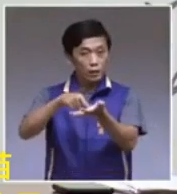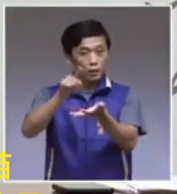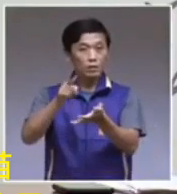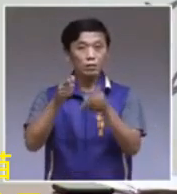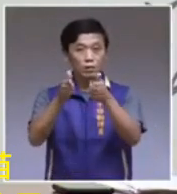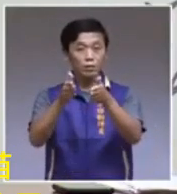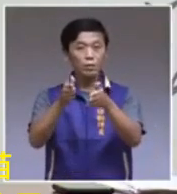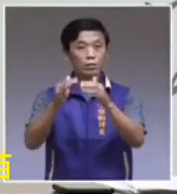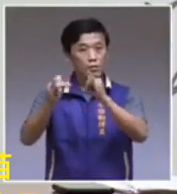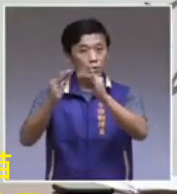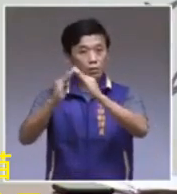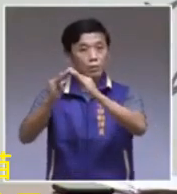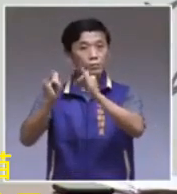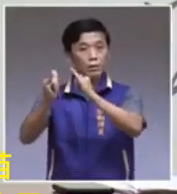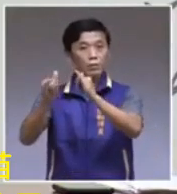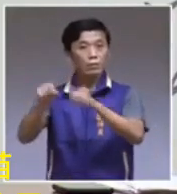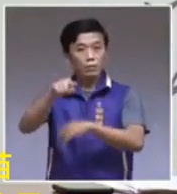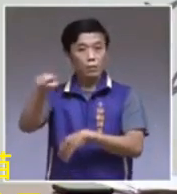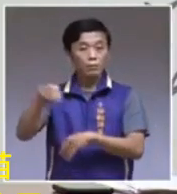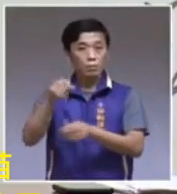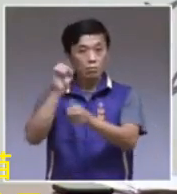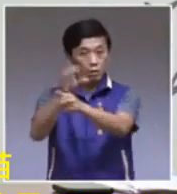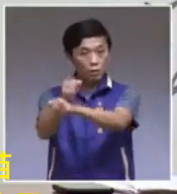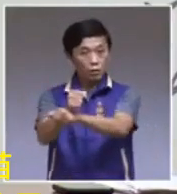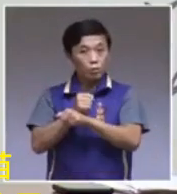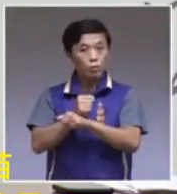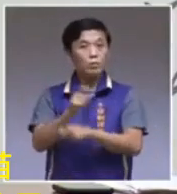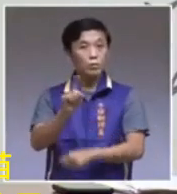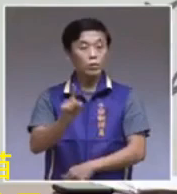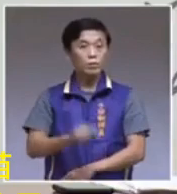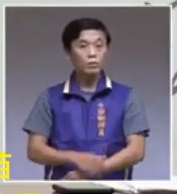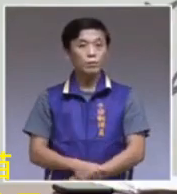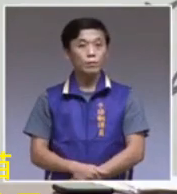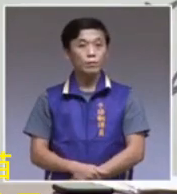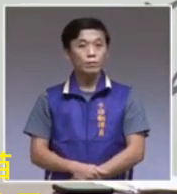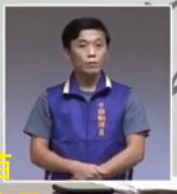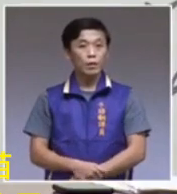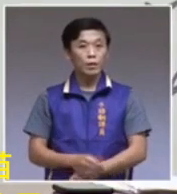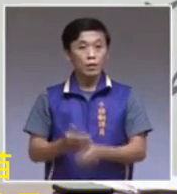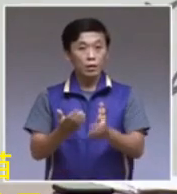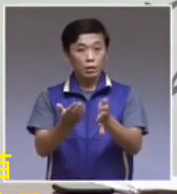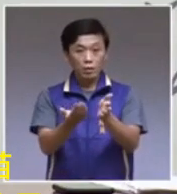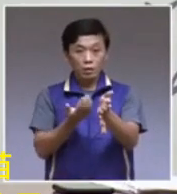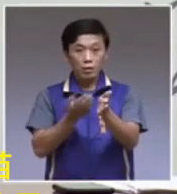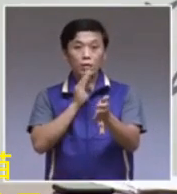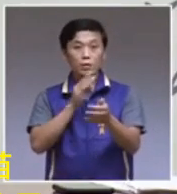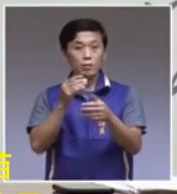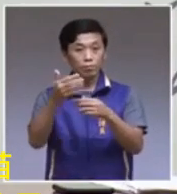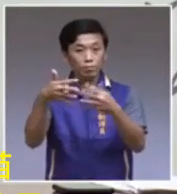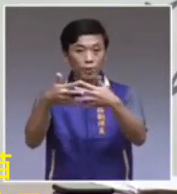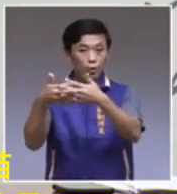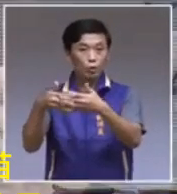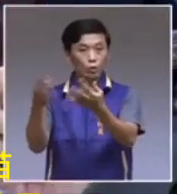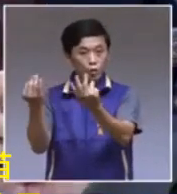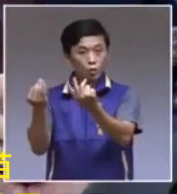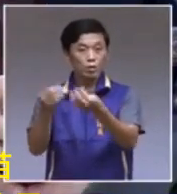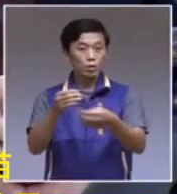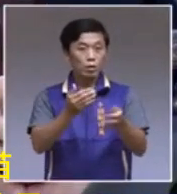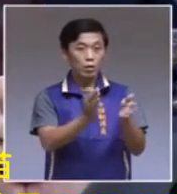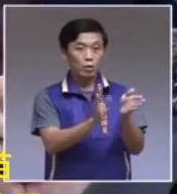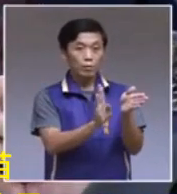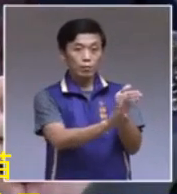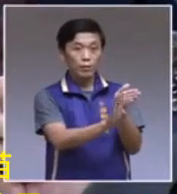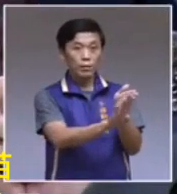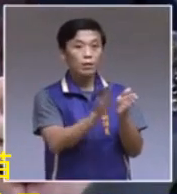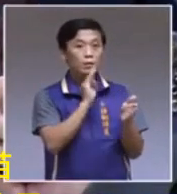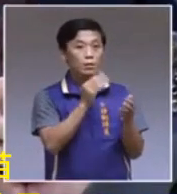位市民朋友提醒一下，那前面是美国的数据，那这边是我们本